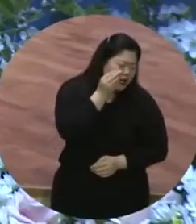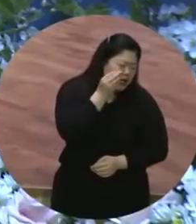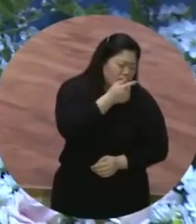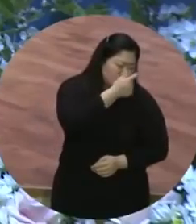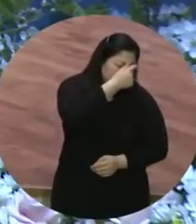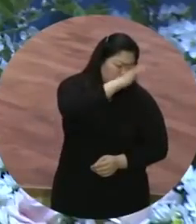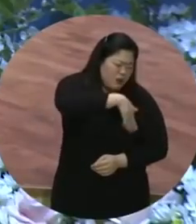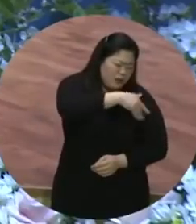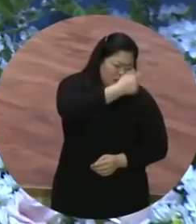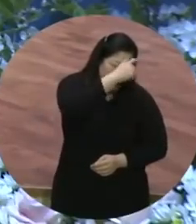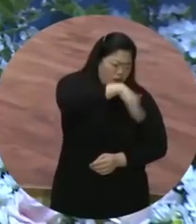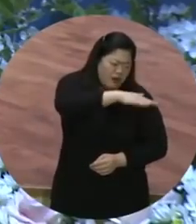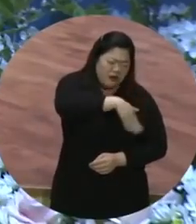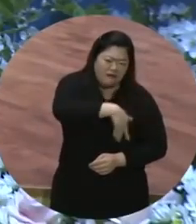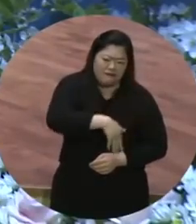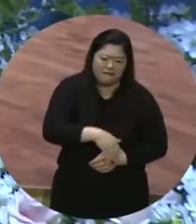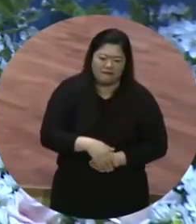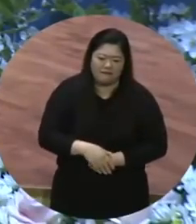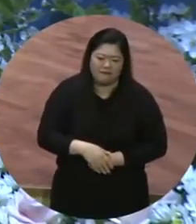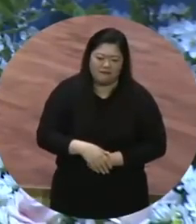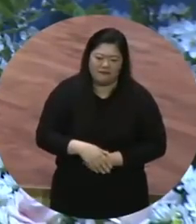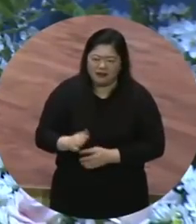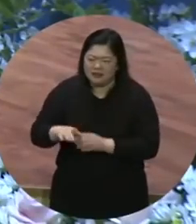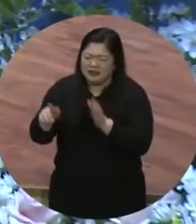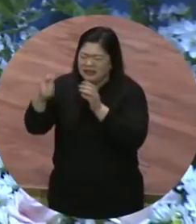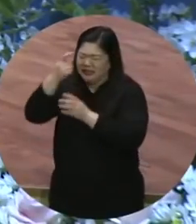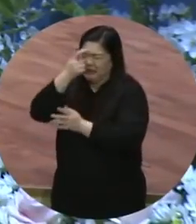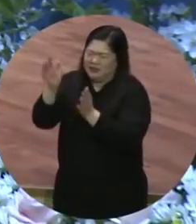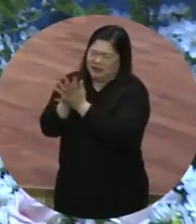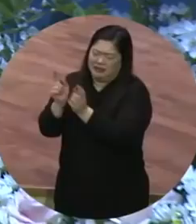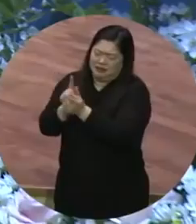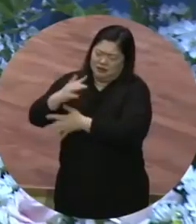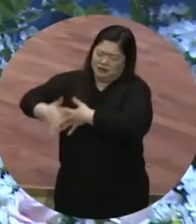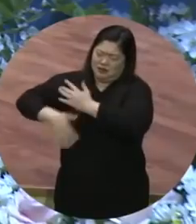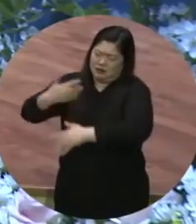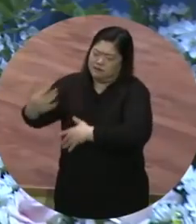주세요. 그게 신앙생활이에요. 아멘.